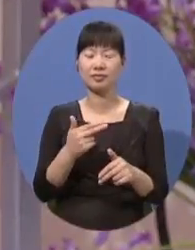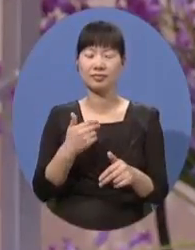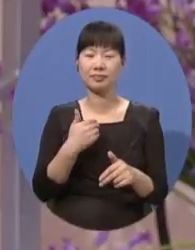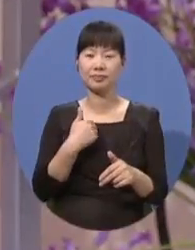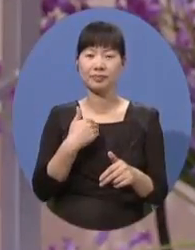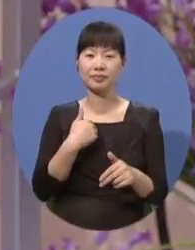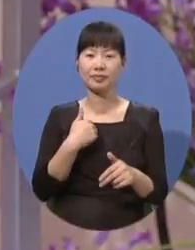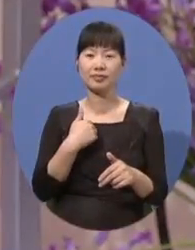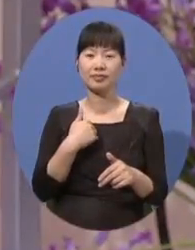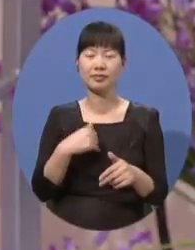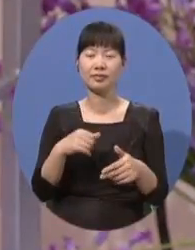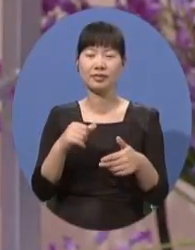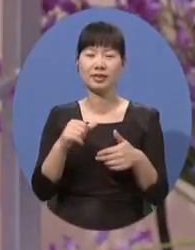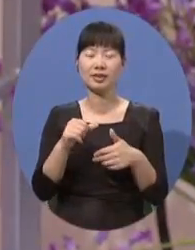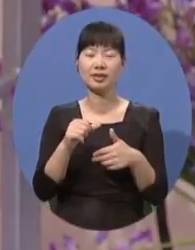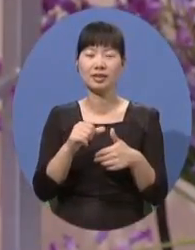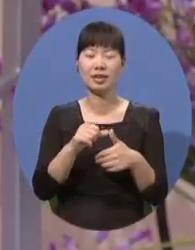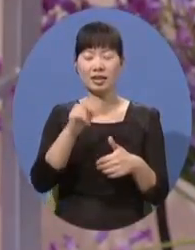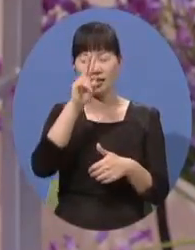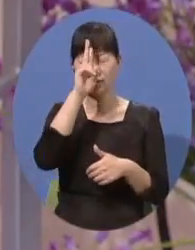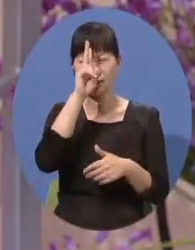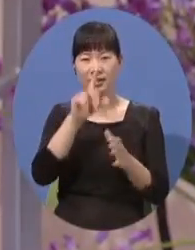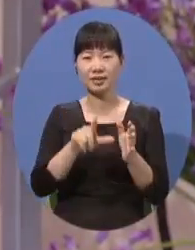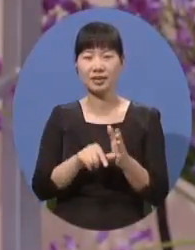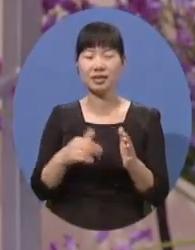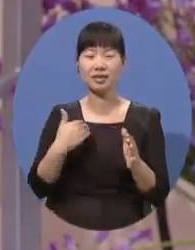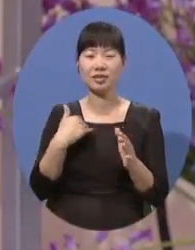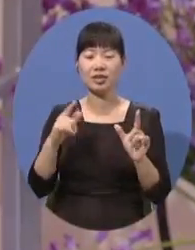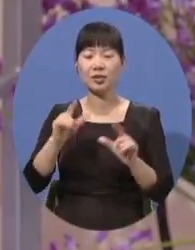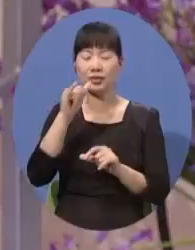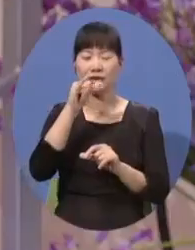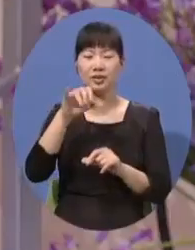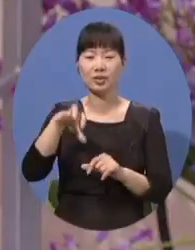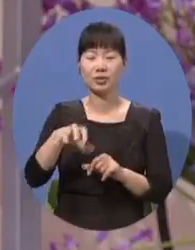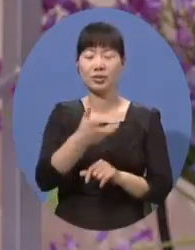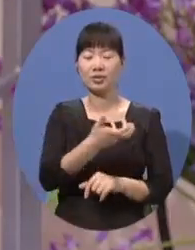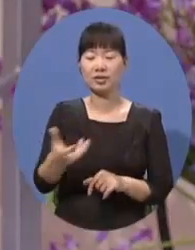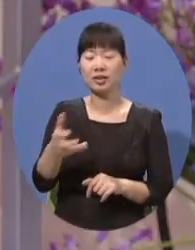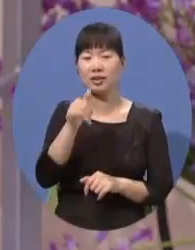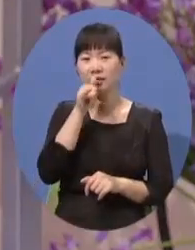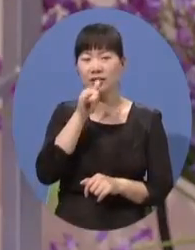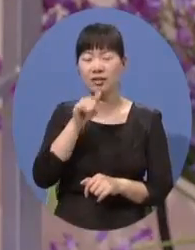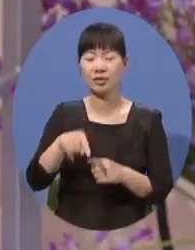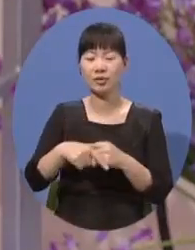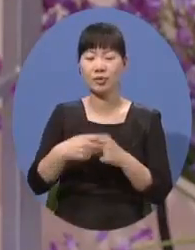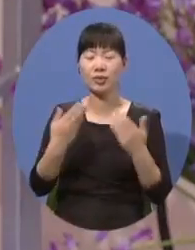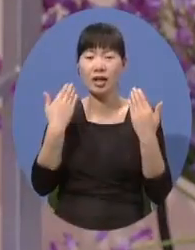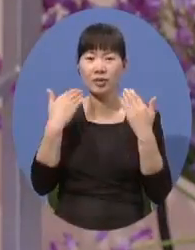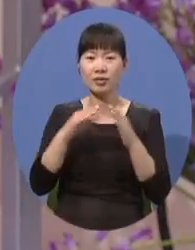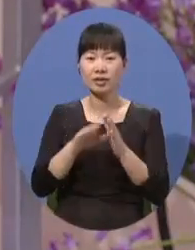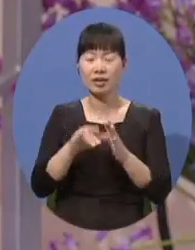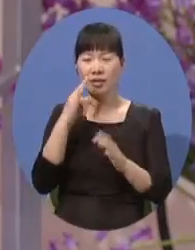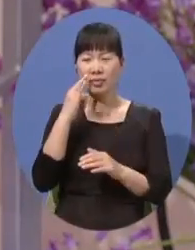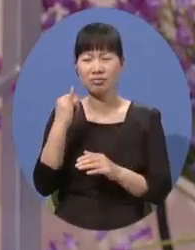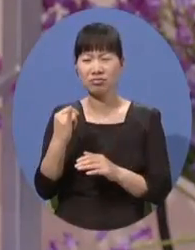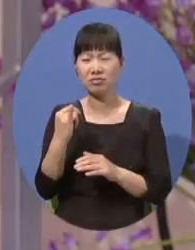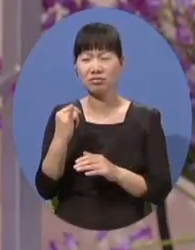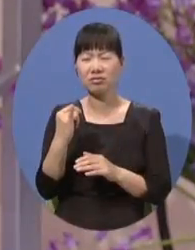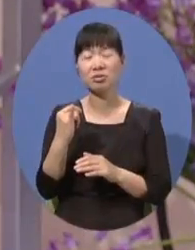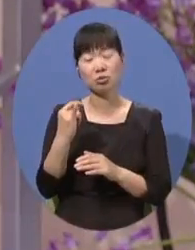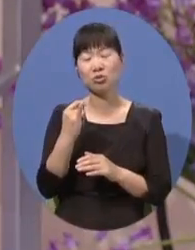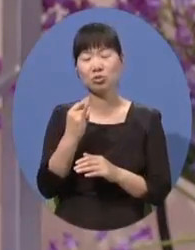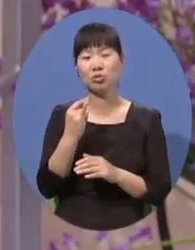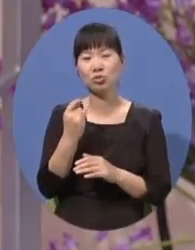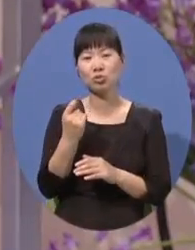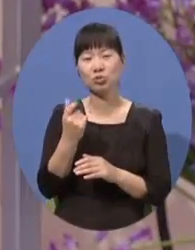중학교 2학년 때 저희가 이제 지금 살고 있는 동네로 이사를 왔는데, 네. 그 초등학교 때는 엄마들이 좀 끼워줘요.